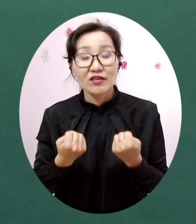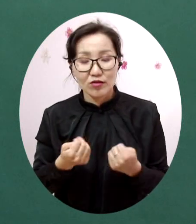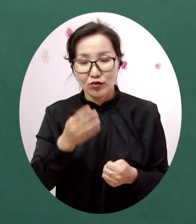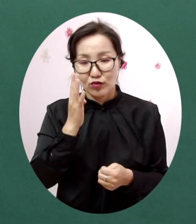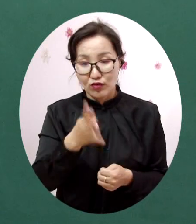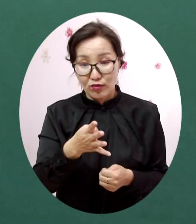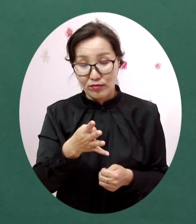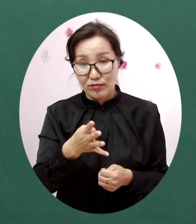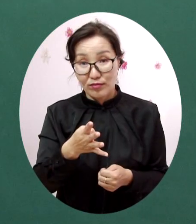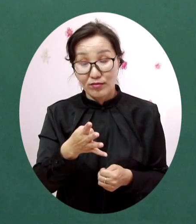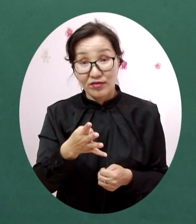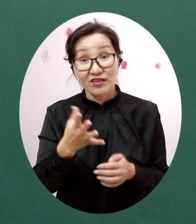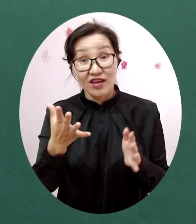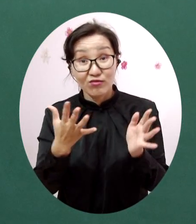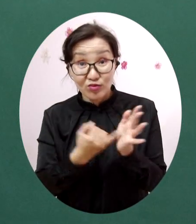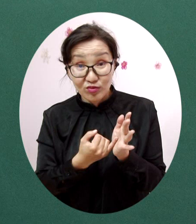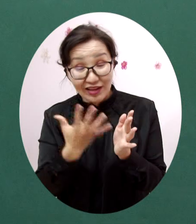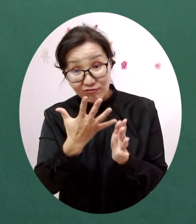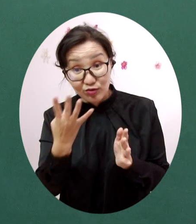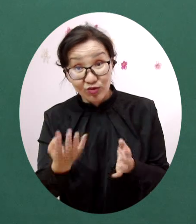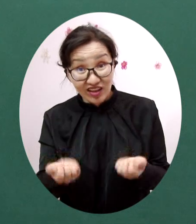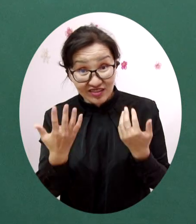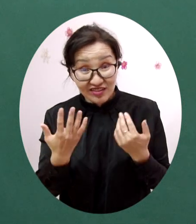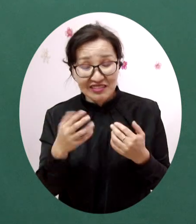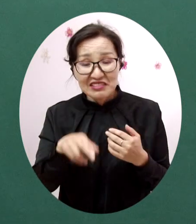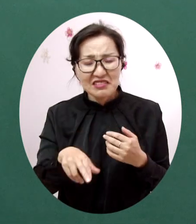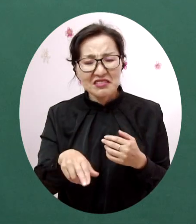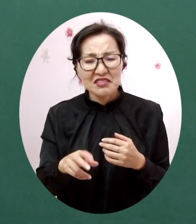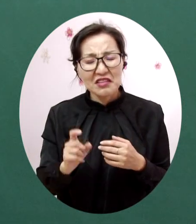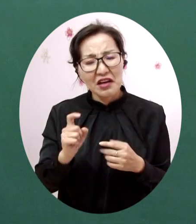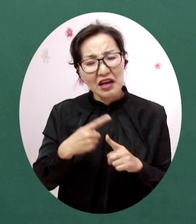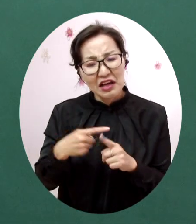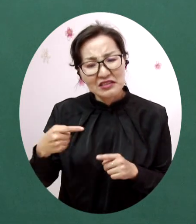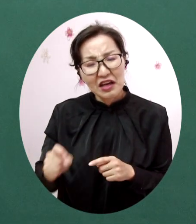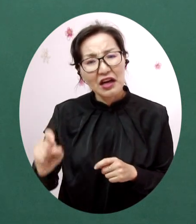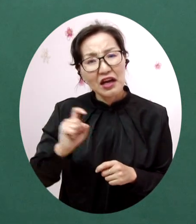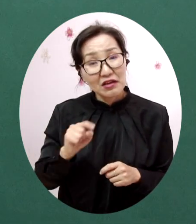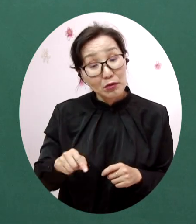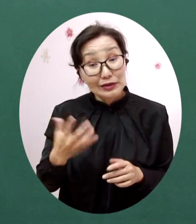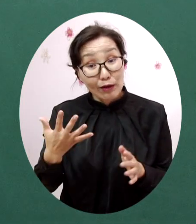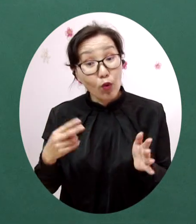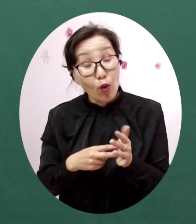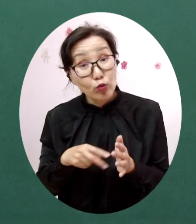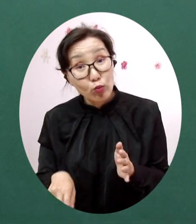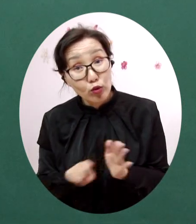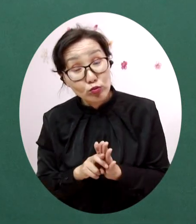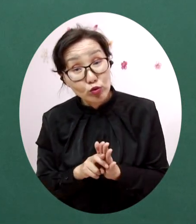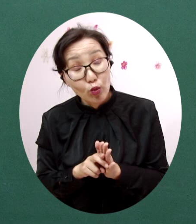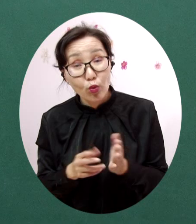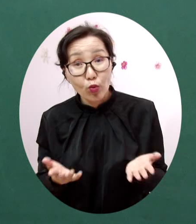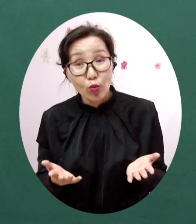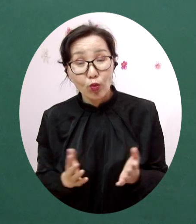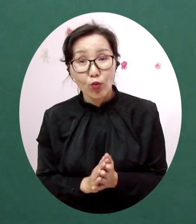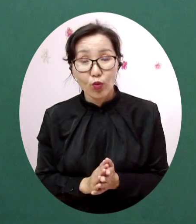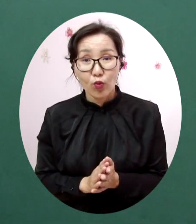도르드명 타빈 도루. 자, 되고 도르드명 타빈 도루 그때 얄고르만 타브 토왁토. 자,